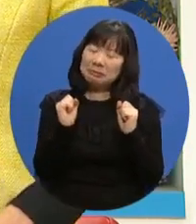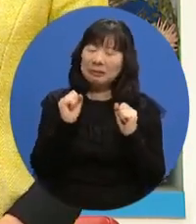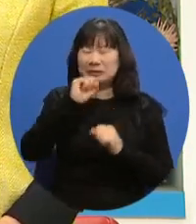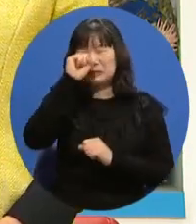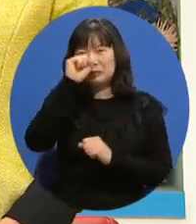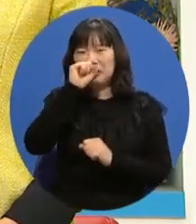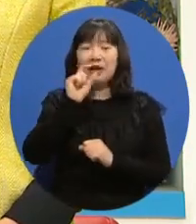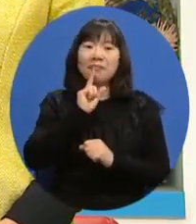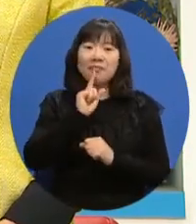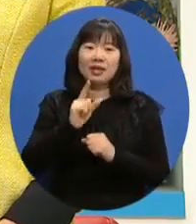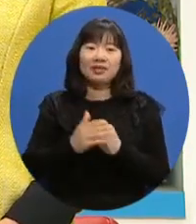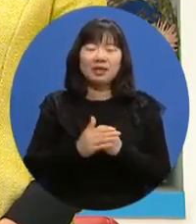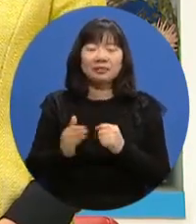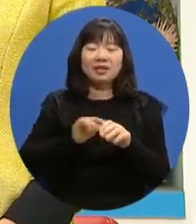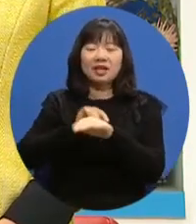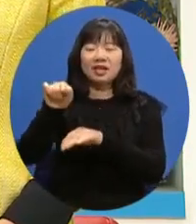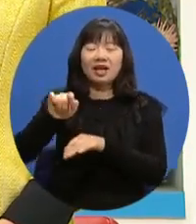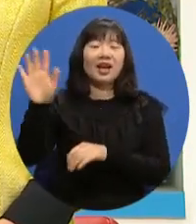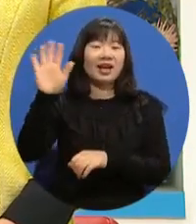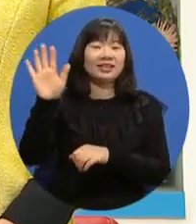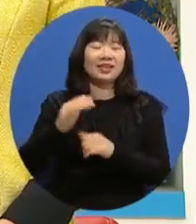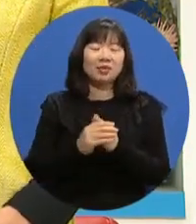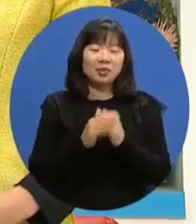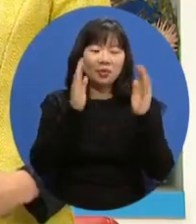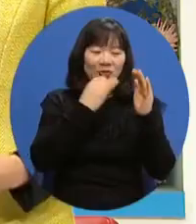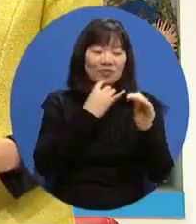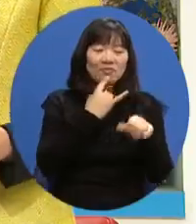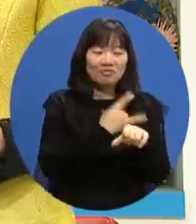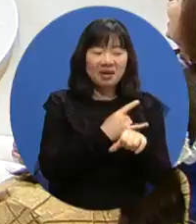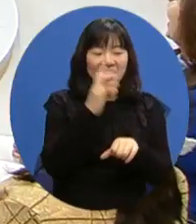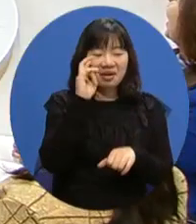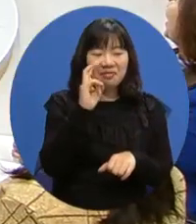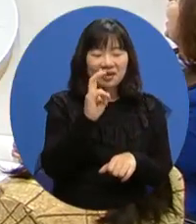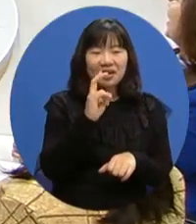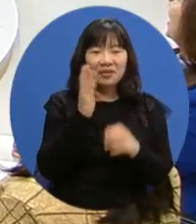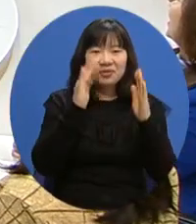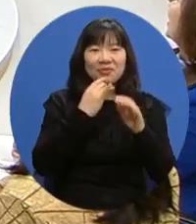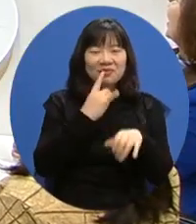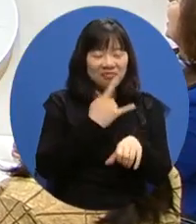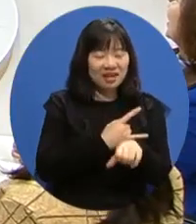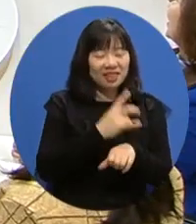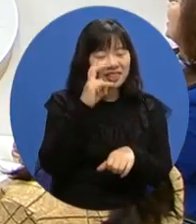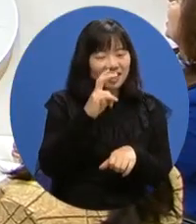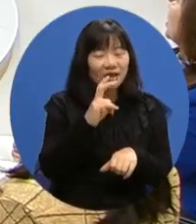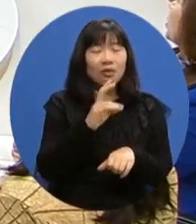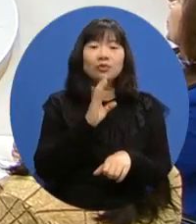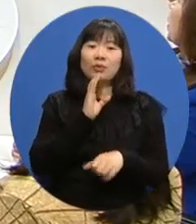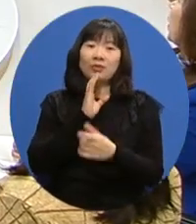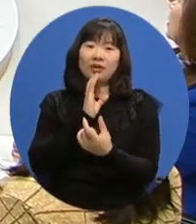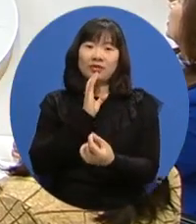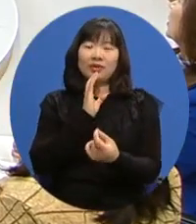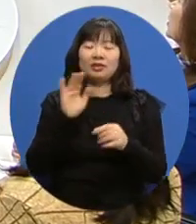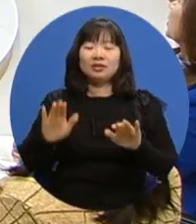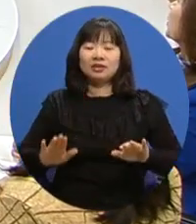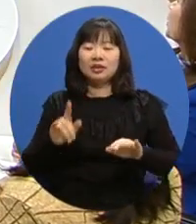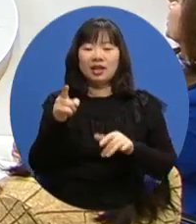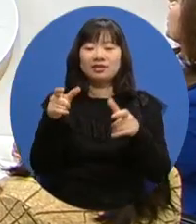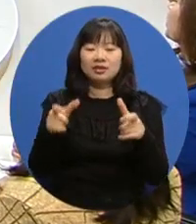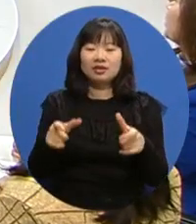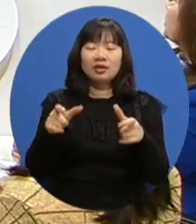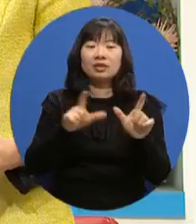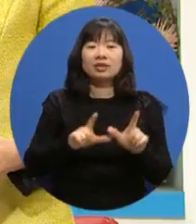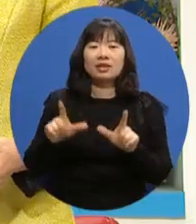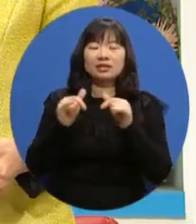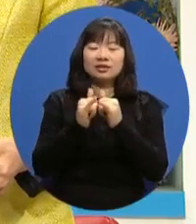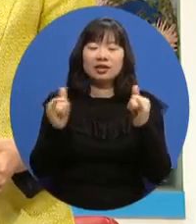그렇게 좋더라고요, 저는. 그래서 안 나가요. 뭐, 공부만 하셨겠죠. 네, 공부만 하셨겠죠. 근데 진짜 그런 것 같아요. 네. 이게 한 지역에 사는